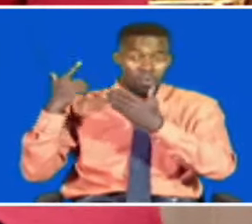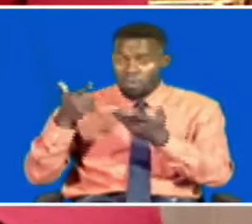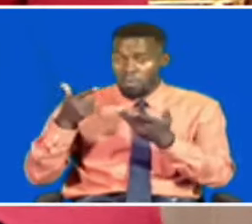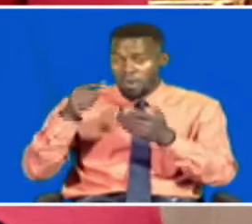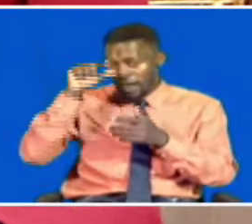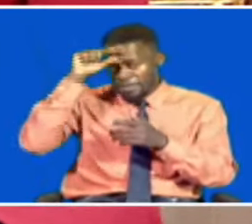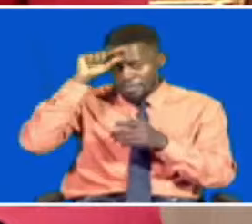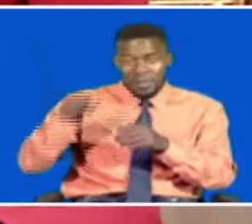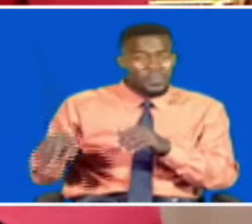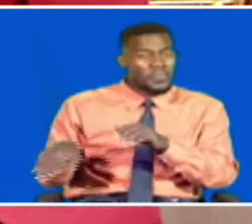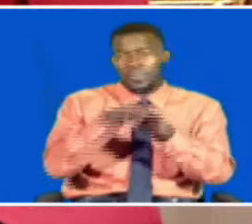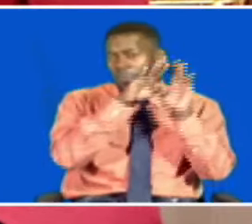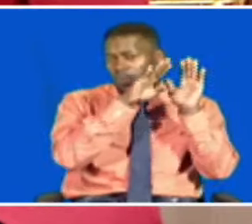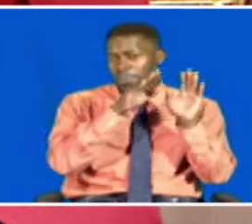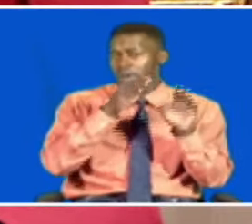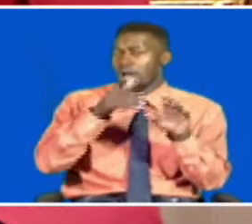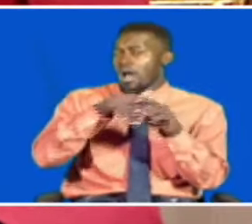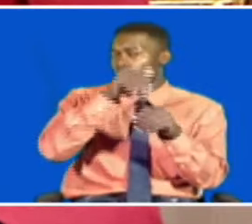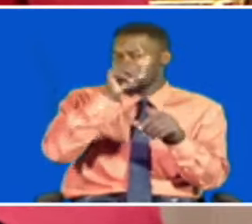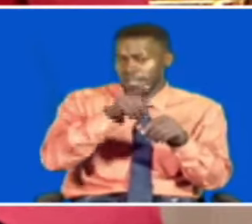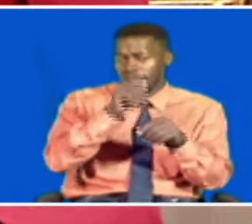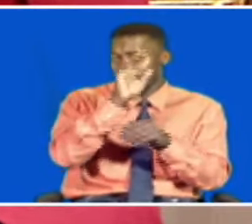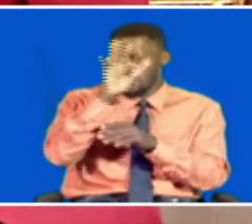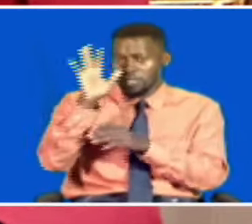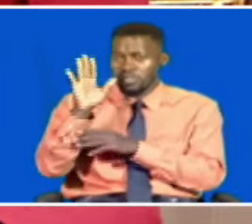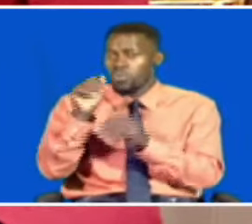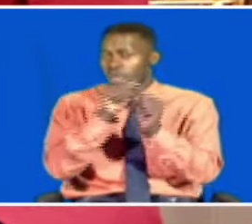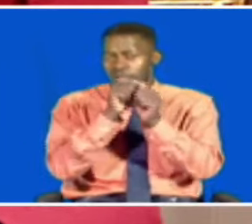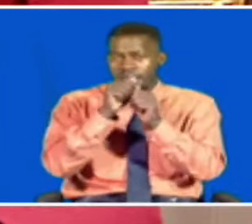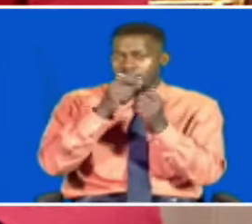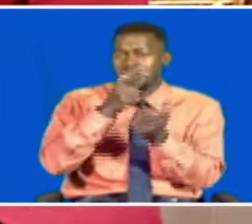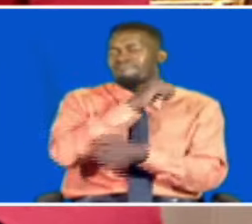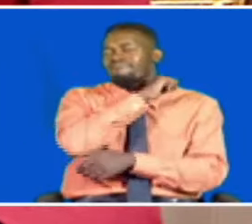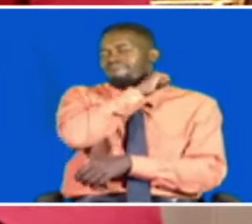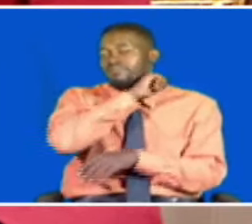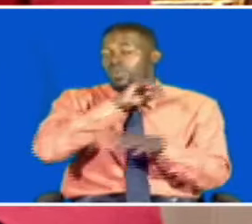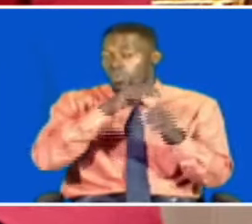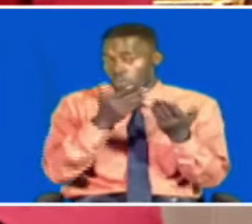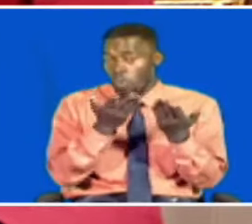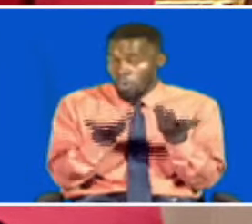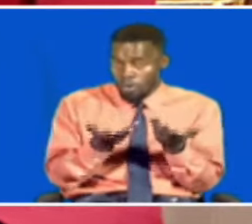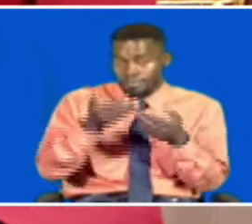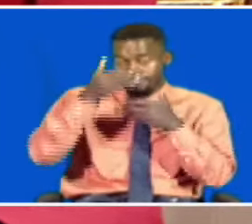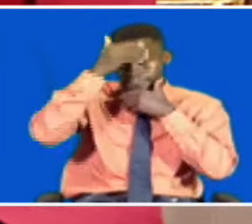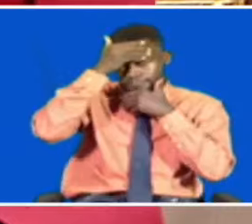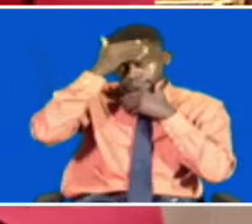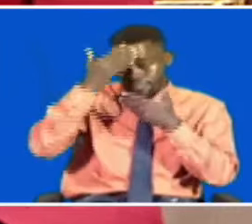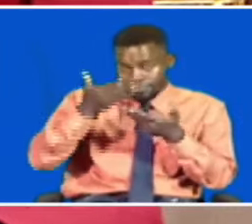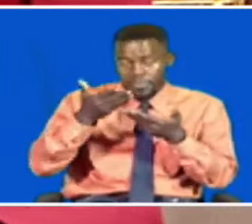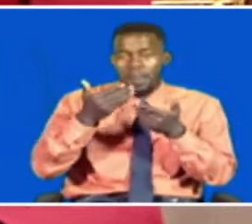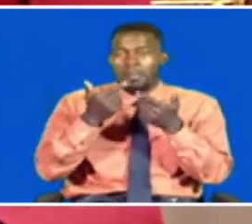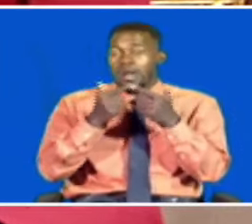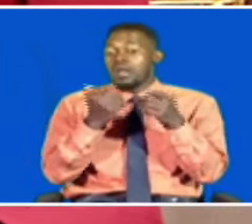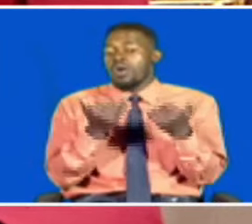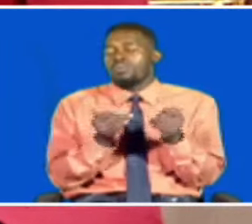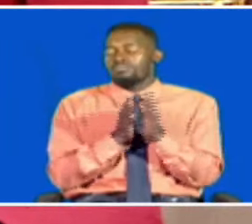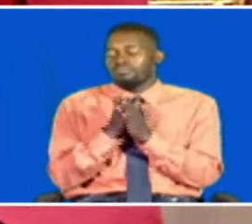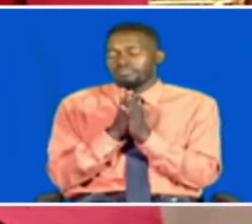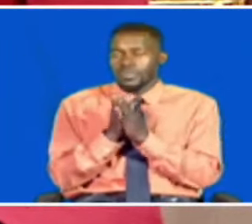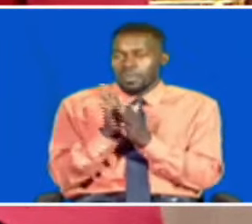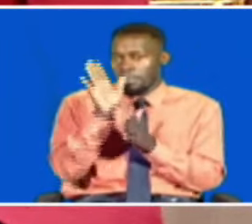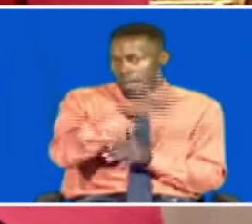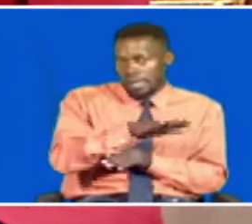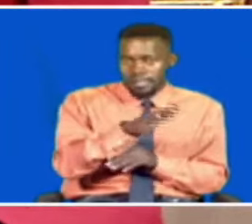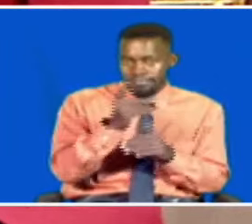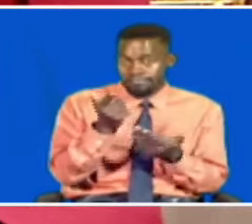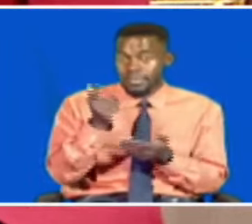miaka 10 iliyopita na wahalifu waliowafanya wao kuishi kama wakimbizi. Hata hivyo, jamii hiyo sasa inasema kwamba usalama